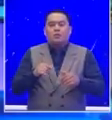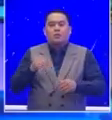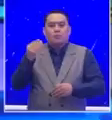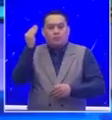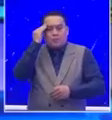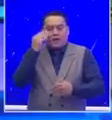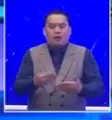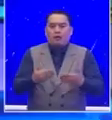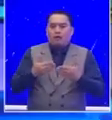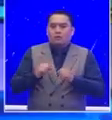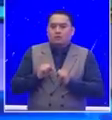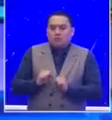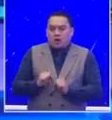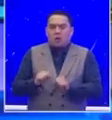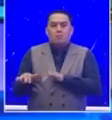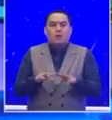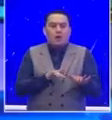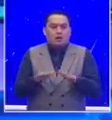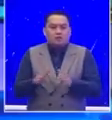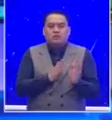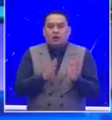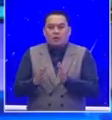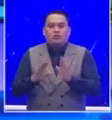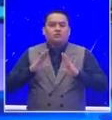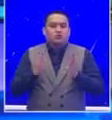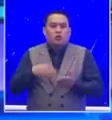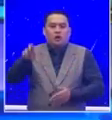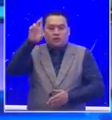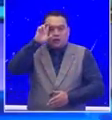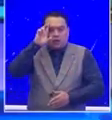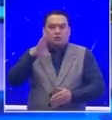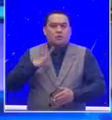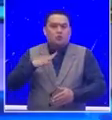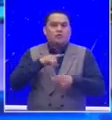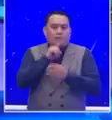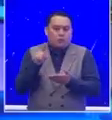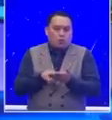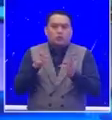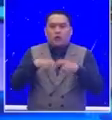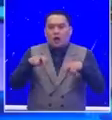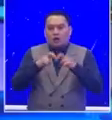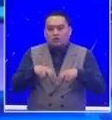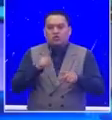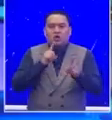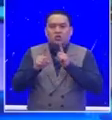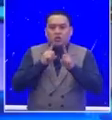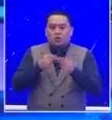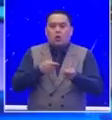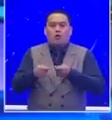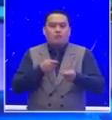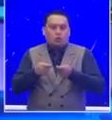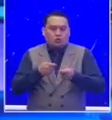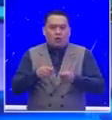мер. Какие еще шаги будут предприняты для стабилизации ситуации в стране? Эти и другие вопросы рассмотрены на онлайн-заседании